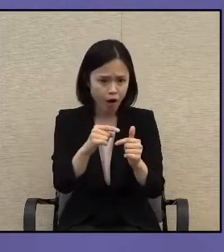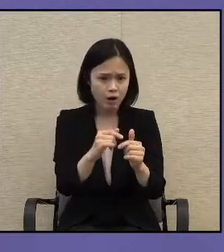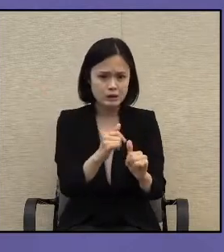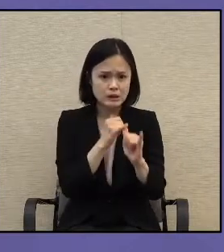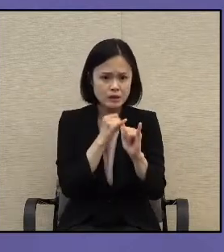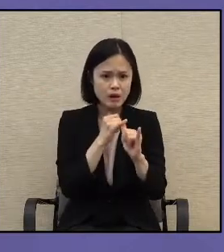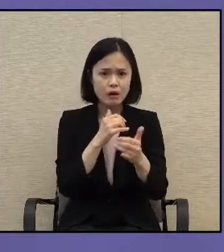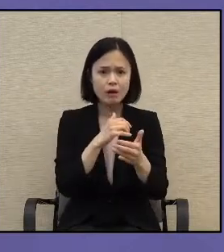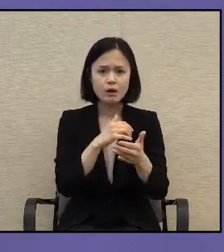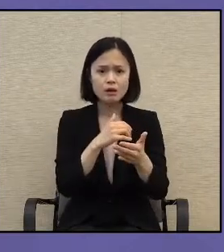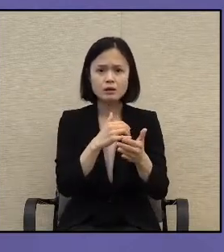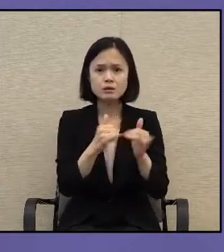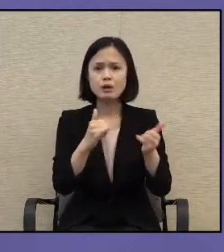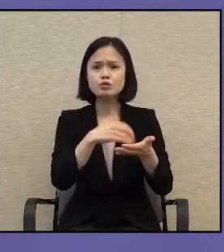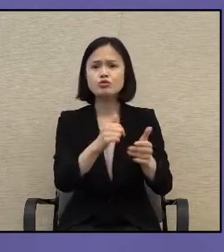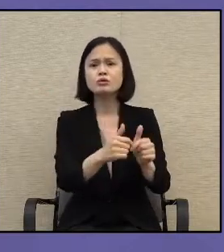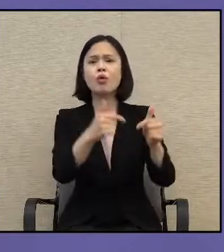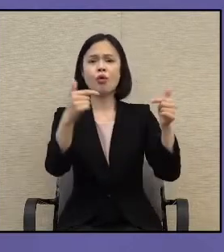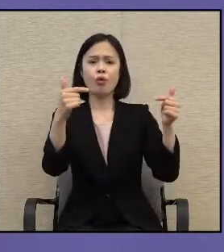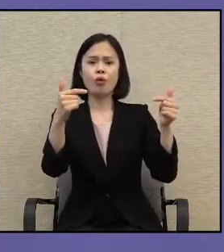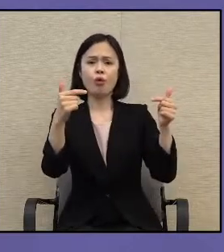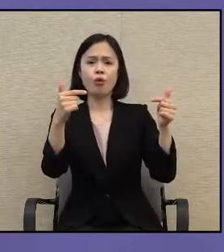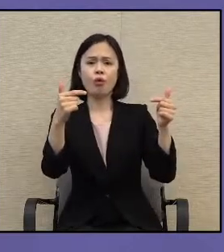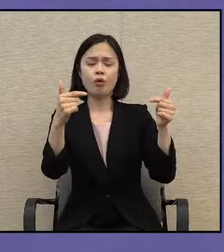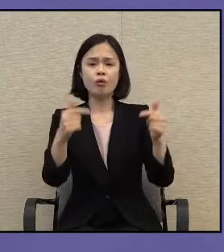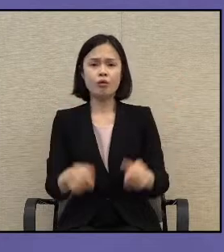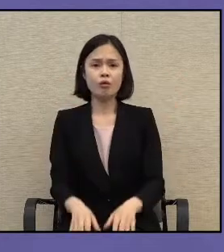그레이터 트리거라고 이야기를 하고 있습니다. 곧